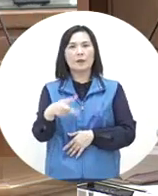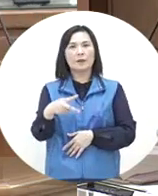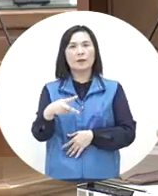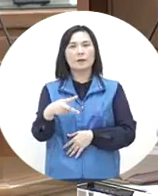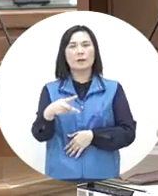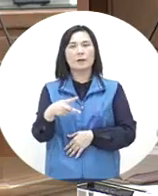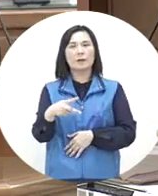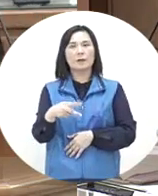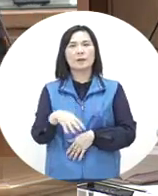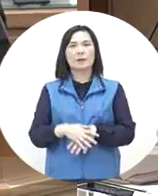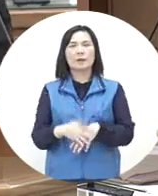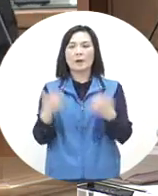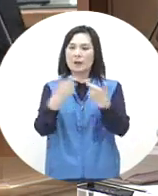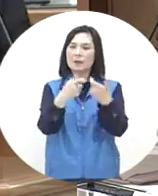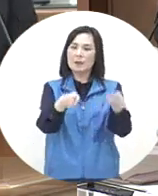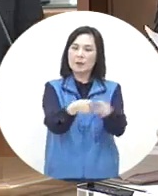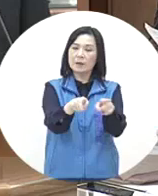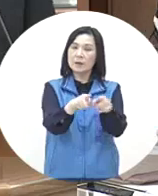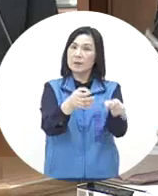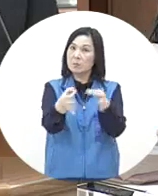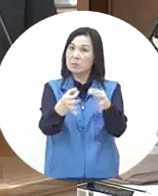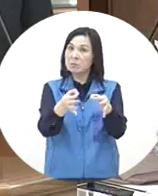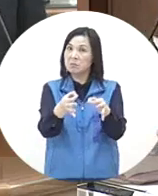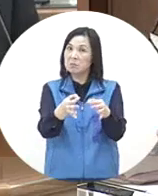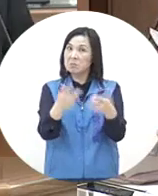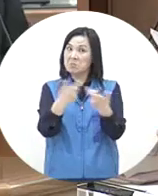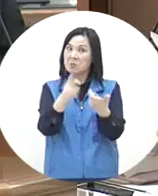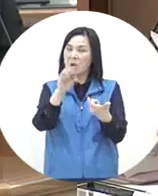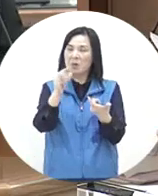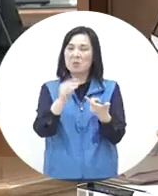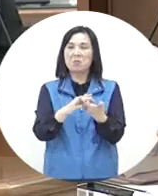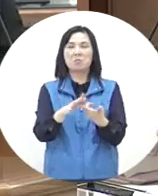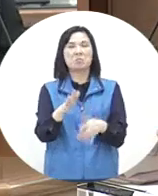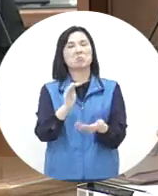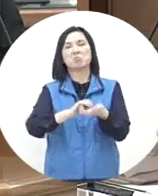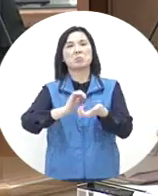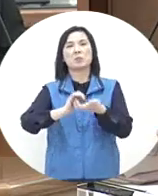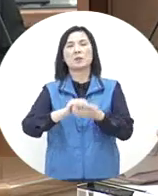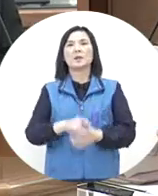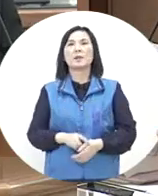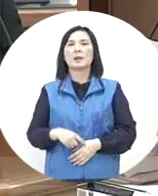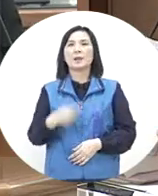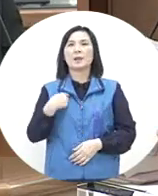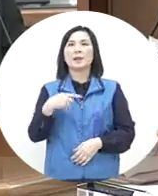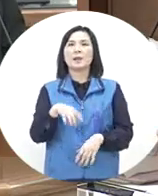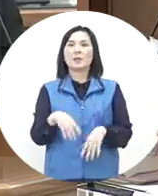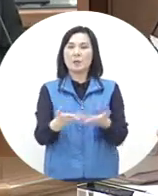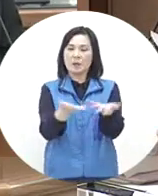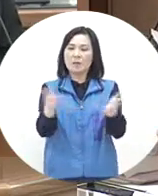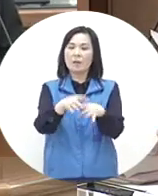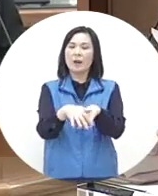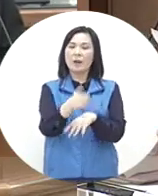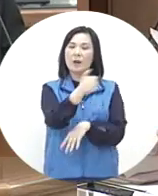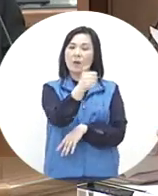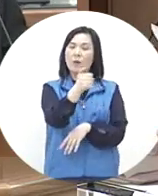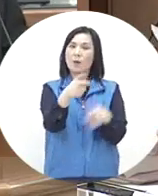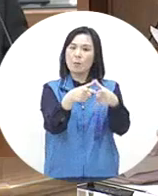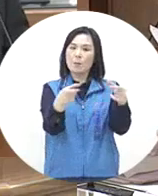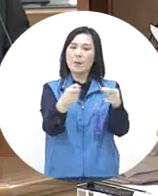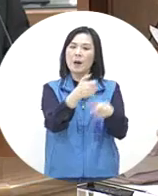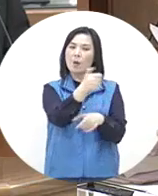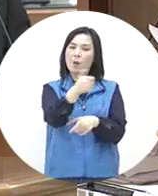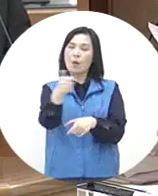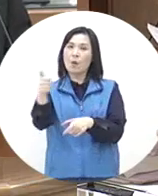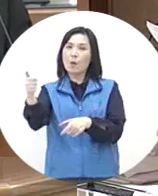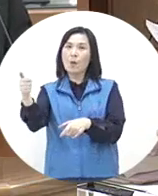适合市民经济？这其实还要看一下啦。啊，其实我们用了那个50块的票，敲这小费用，还可以亚细亚小费用。所以